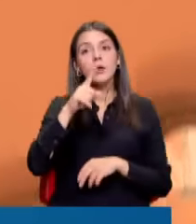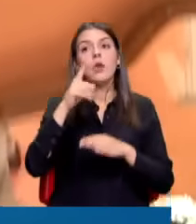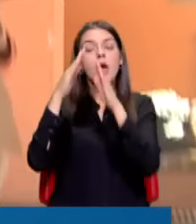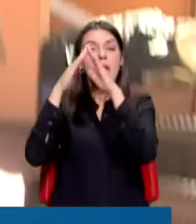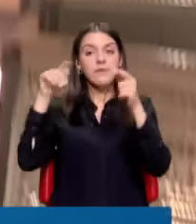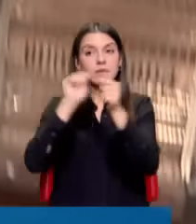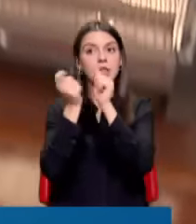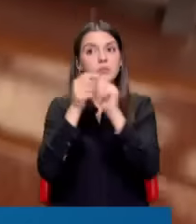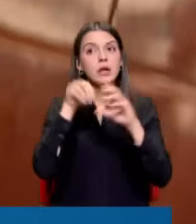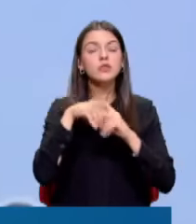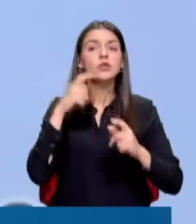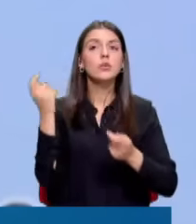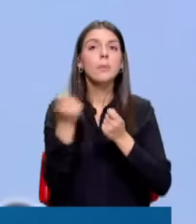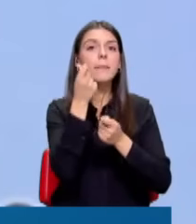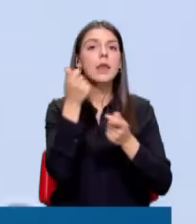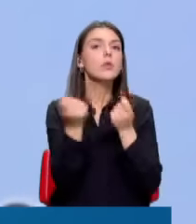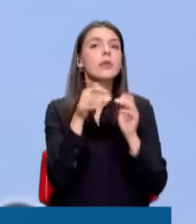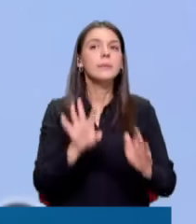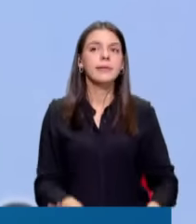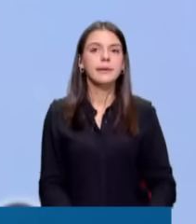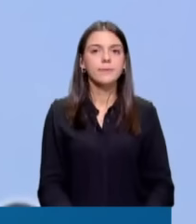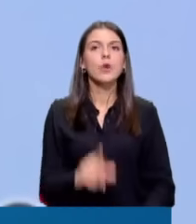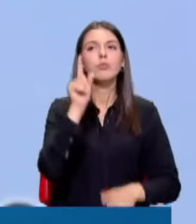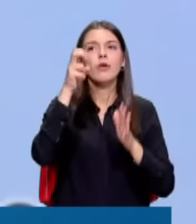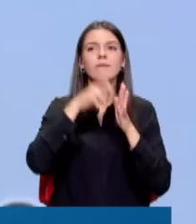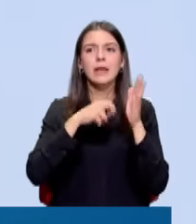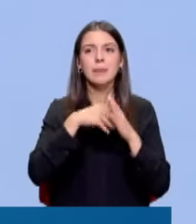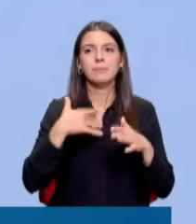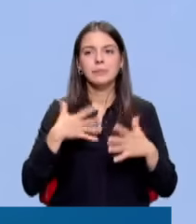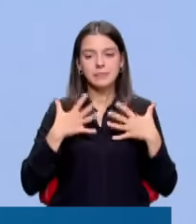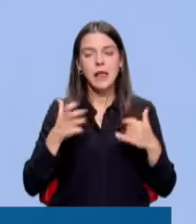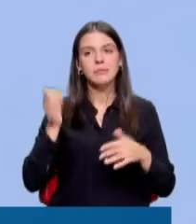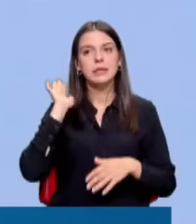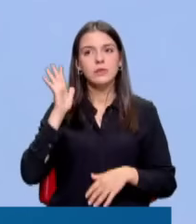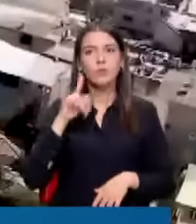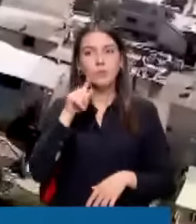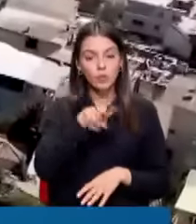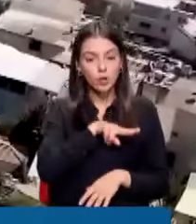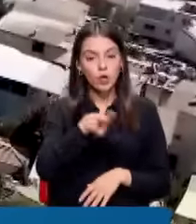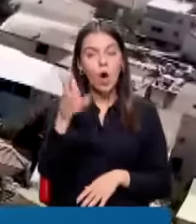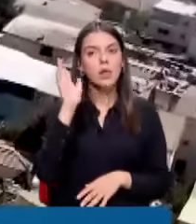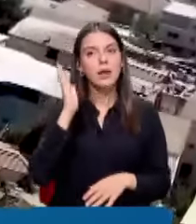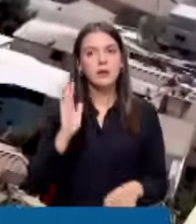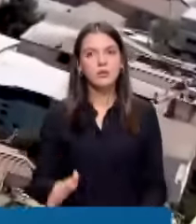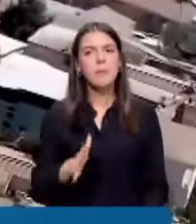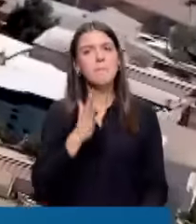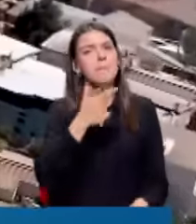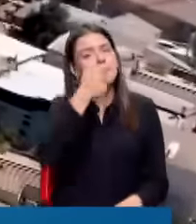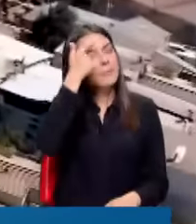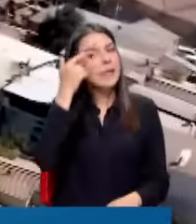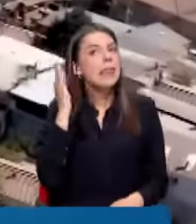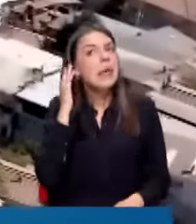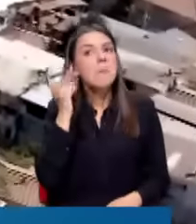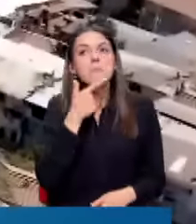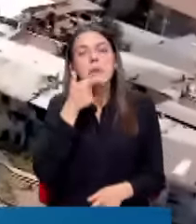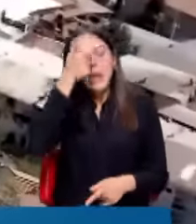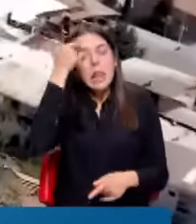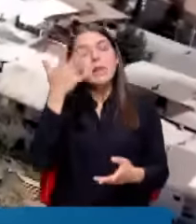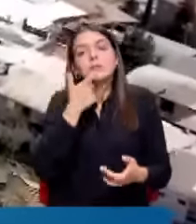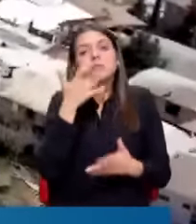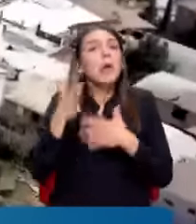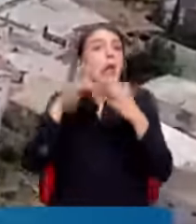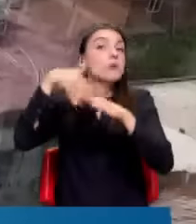için kullanılmadı mevcut para. Bu vergiler bizim sağlığımıza gidiyor. Duble yollara gidiyor. Belki eli kulağında, belki yıllar sonra bilinmiyor